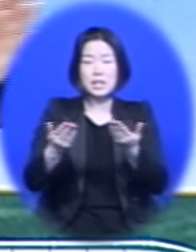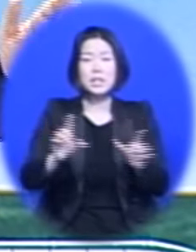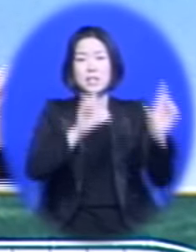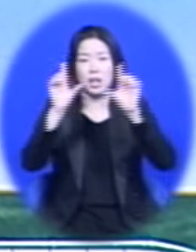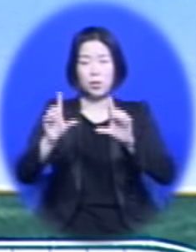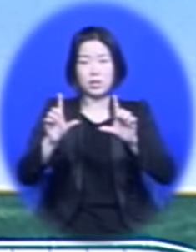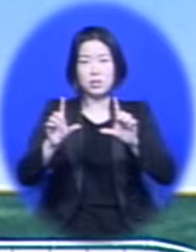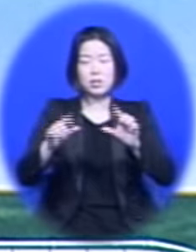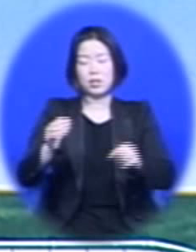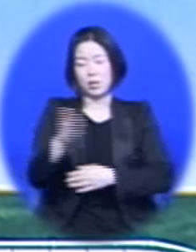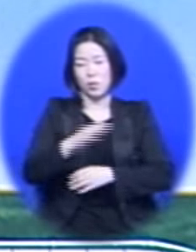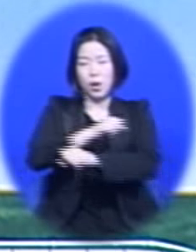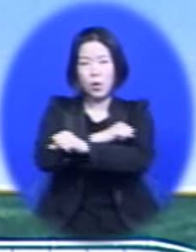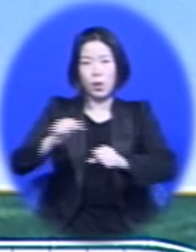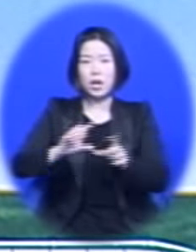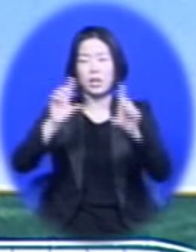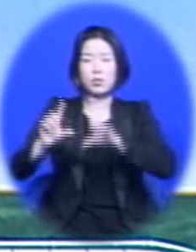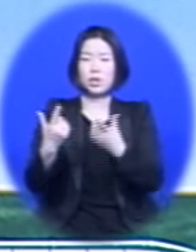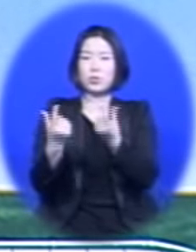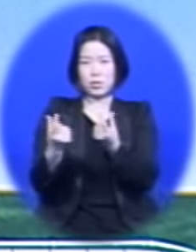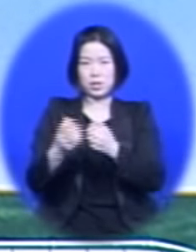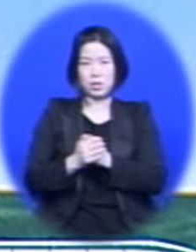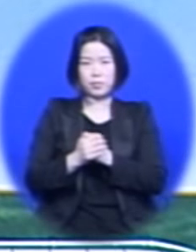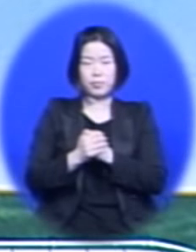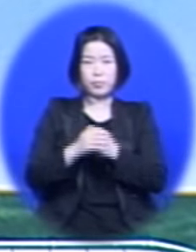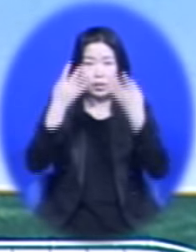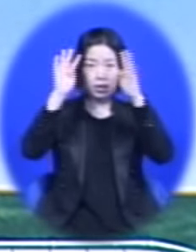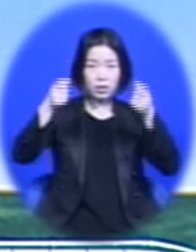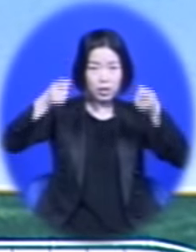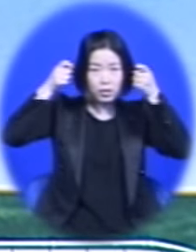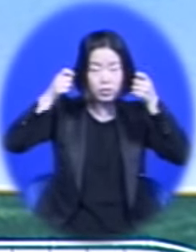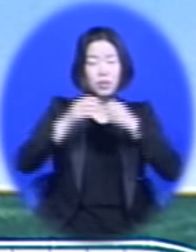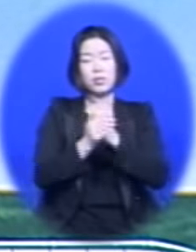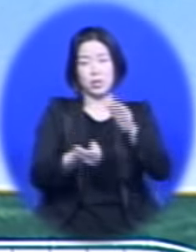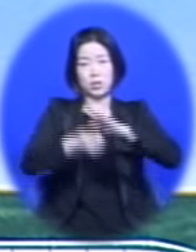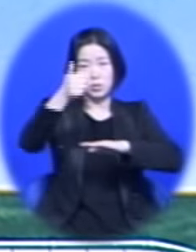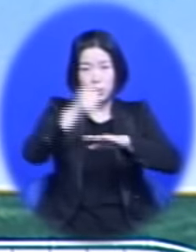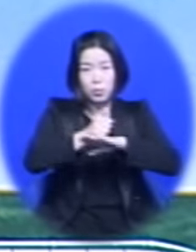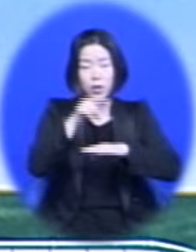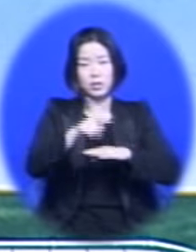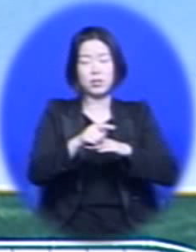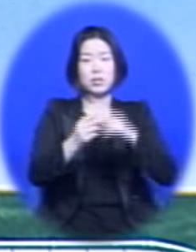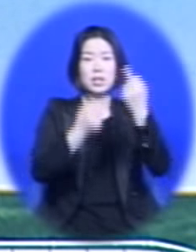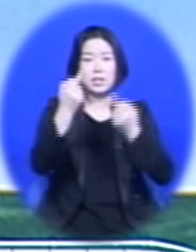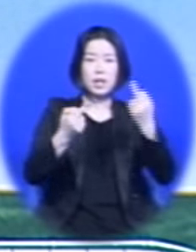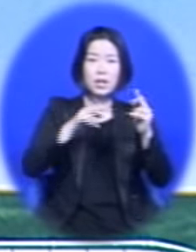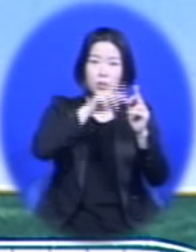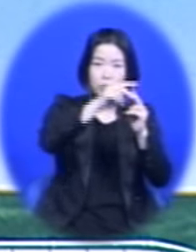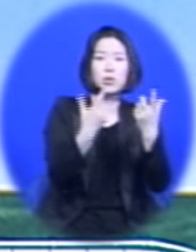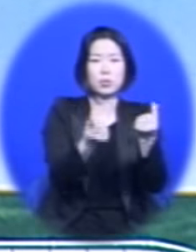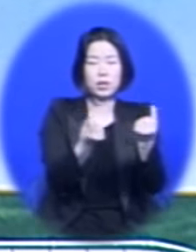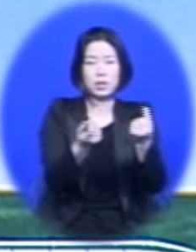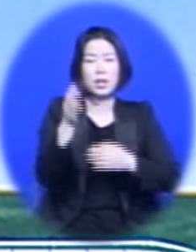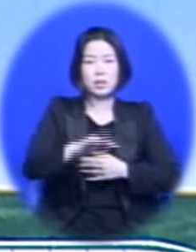광야 생활입니다. 학위를 하는 것, 성공하는 것, 전부 다 산을 정복하는 것 같습니다. 그러나